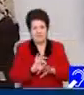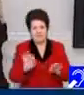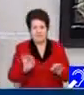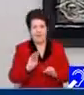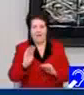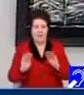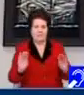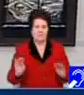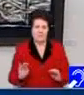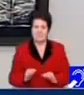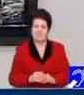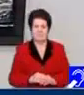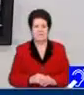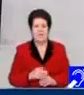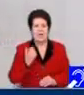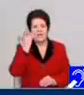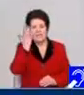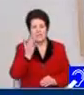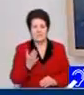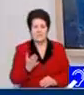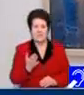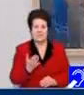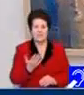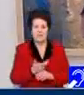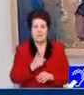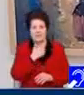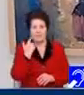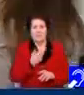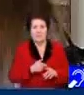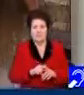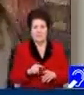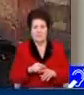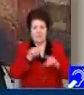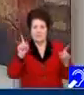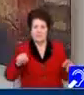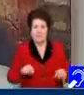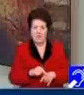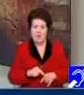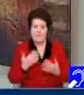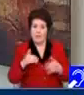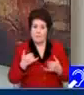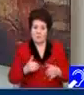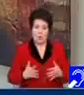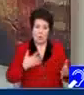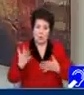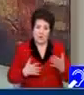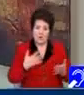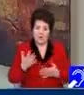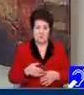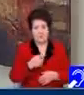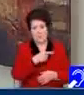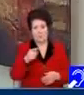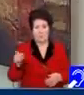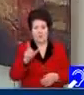impresionat diversitatea, m-au impresionat ideile care se găsesc în multe din aceste tablouri, m-a impresionat curajul unor artiști